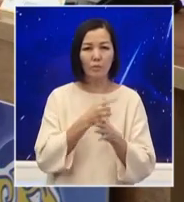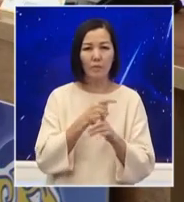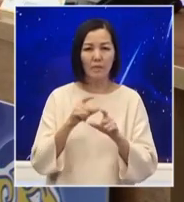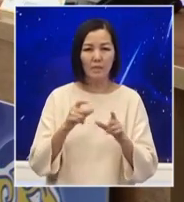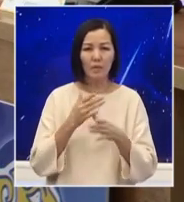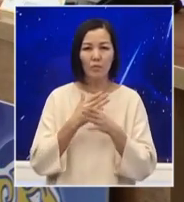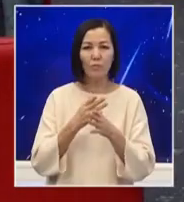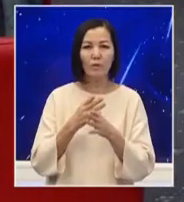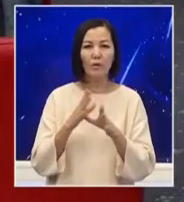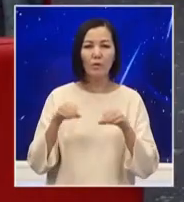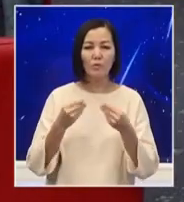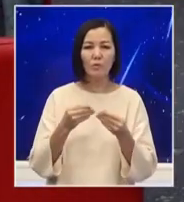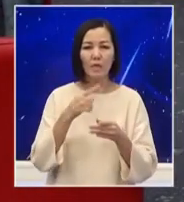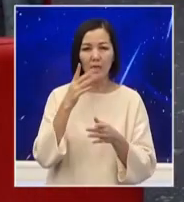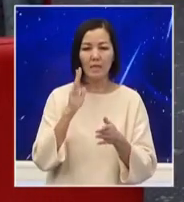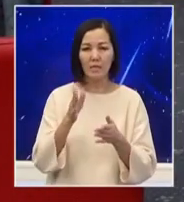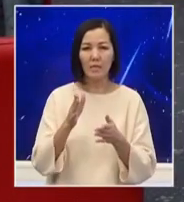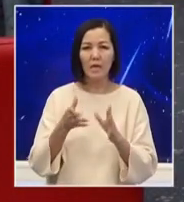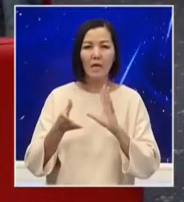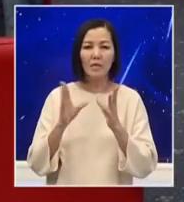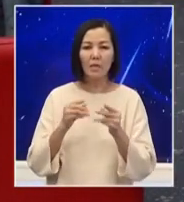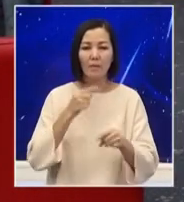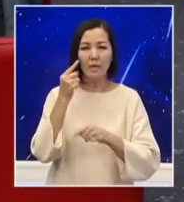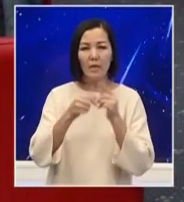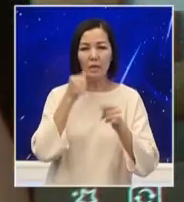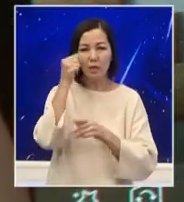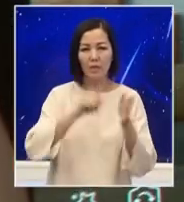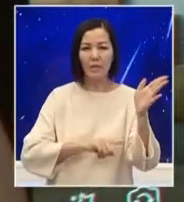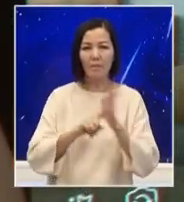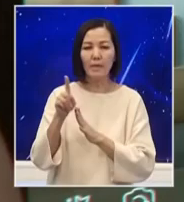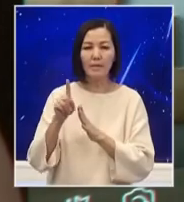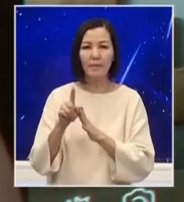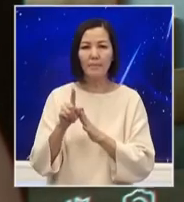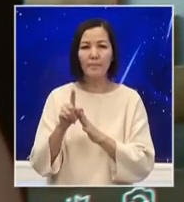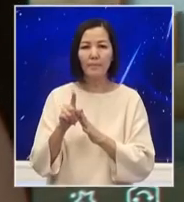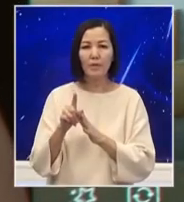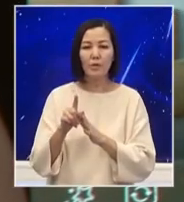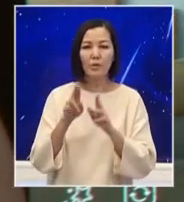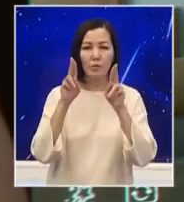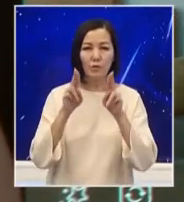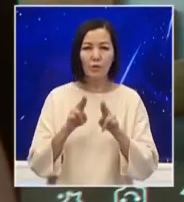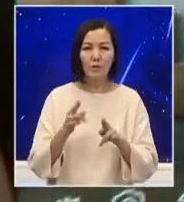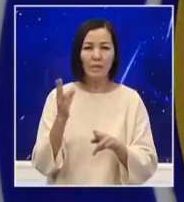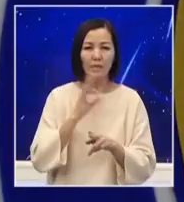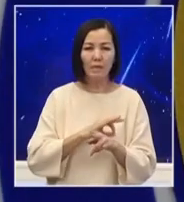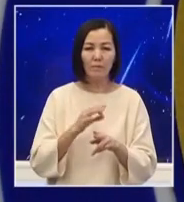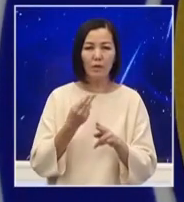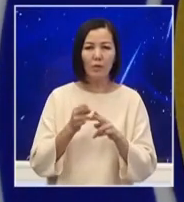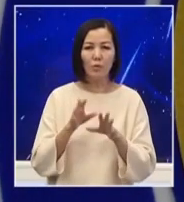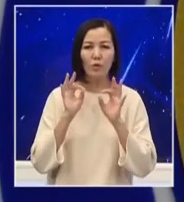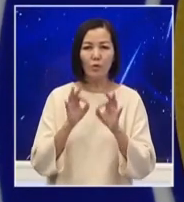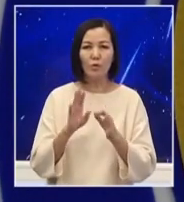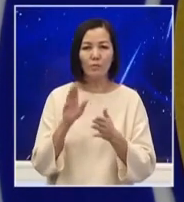әрі шұғыл медициналық көмек тегін көрсетілетінін жеткізді. Жалпы келесі жылдан бастап енетін жүйенің тиімділігі көп.